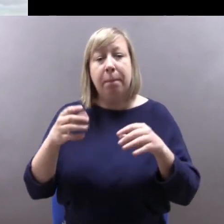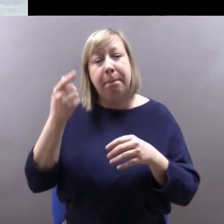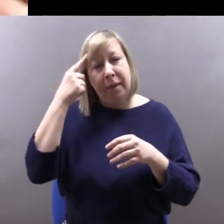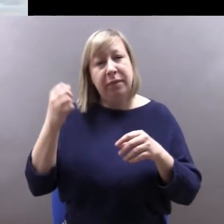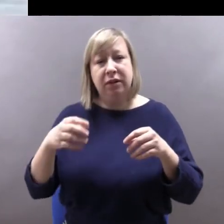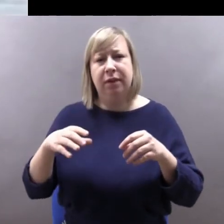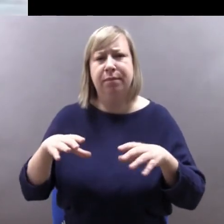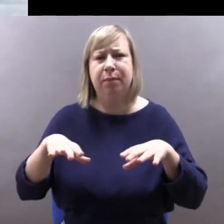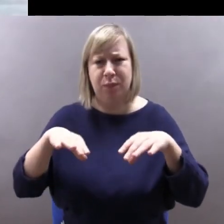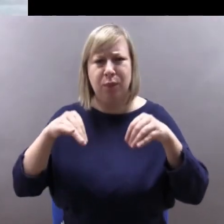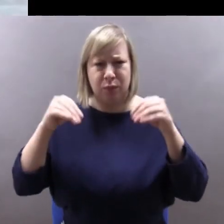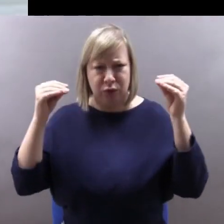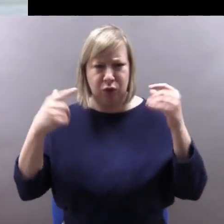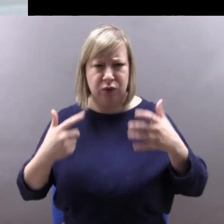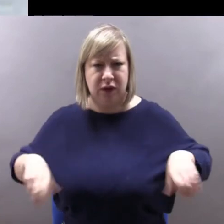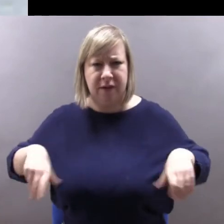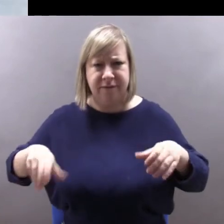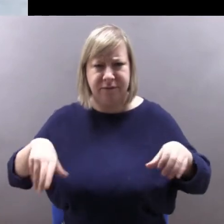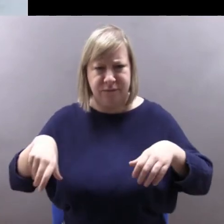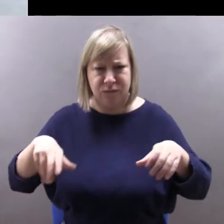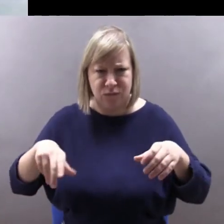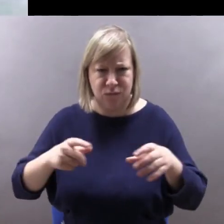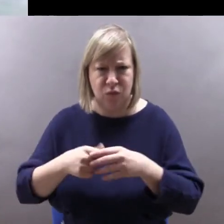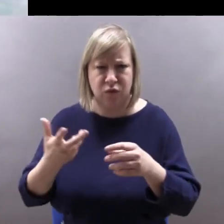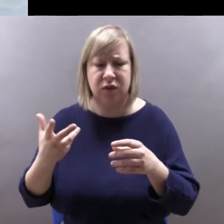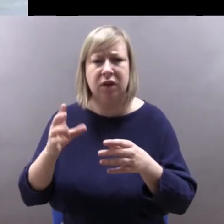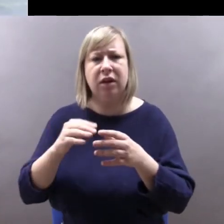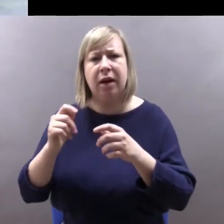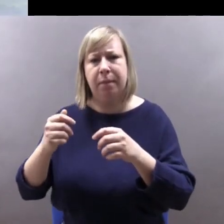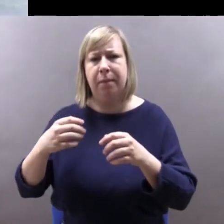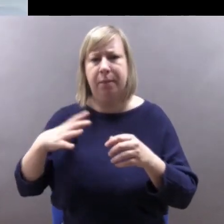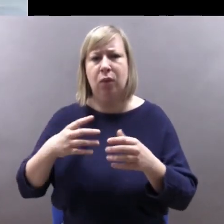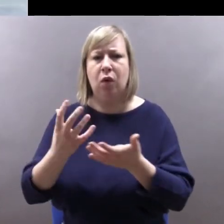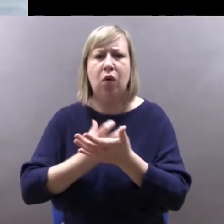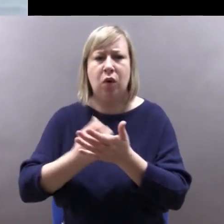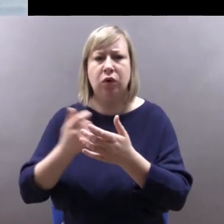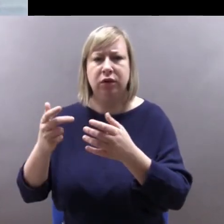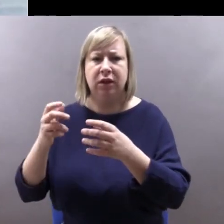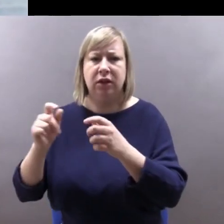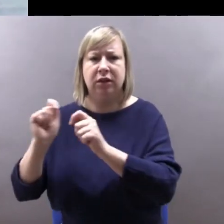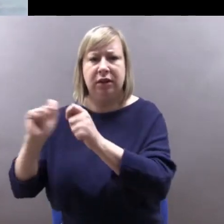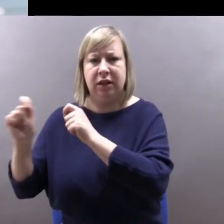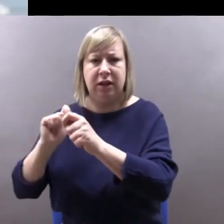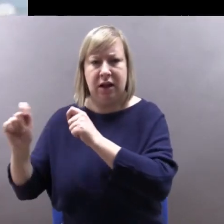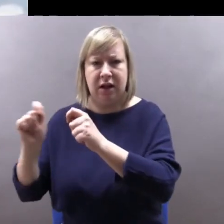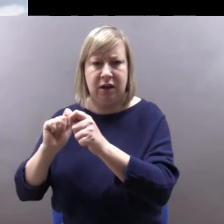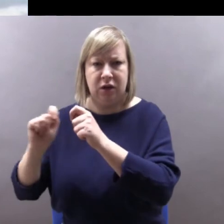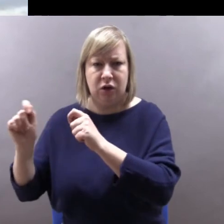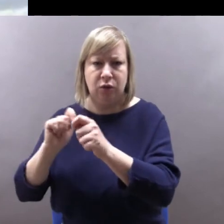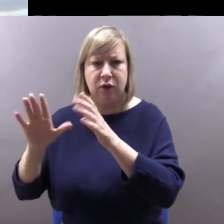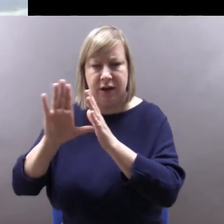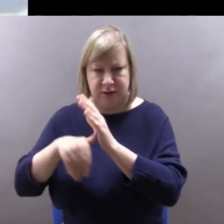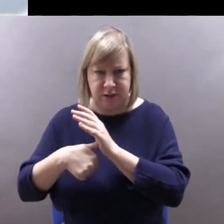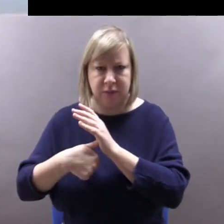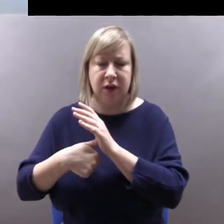było jakby komplet do usługi dostępnościowej. No i oczywiście to też jest w jakiś sposób dostępności.